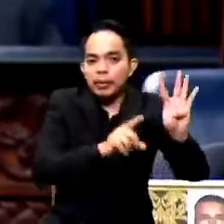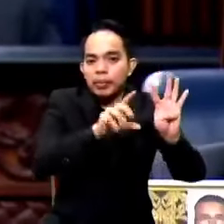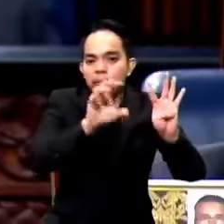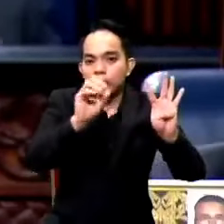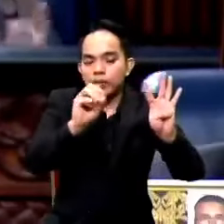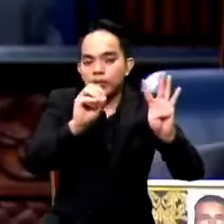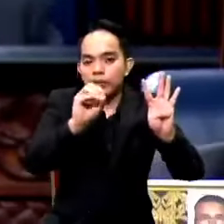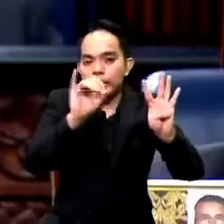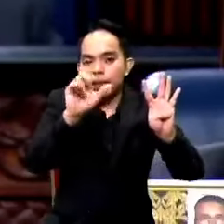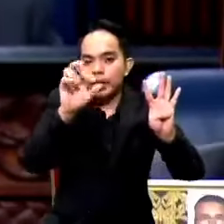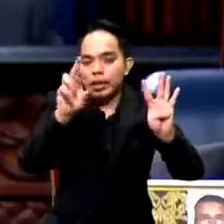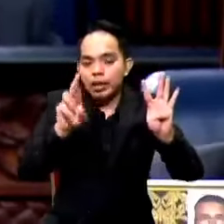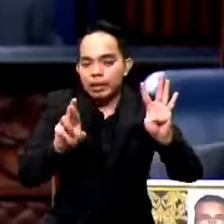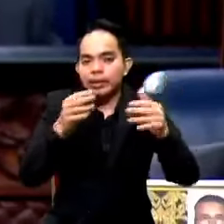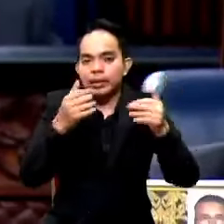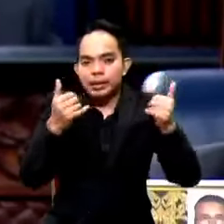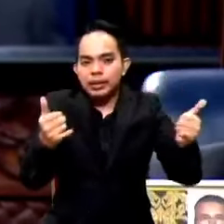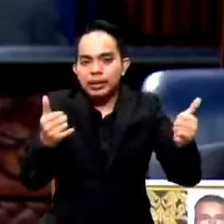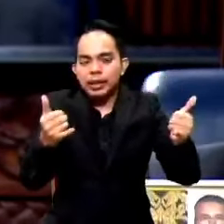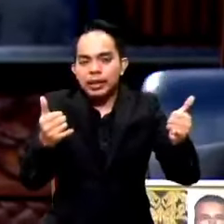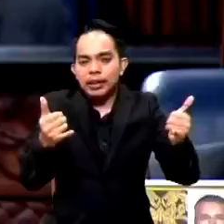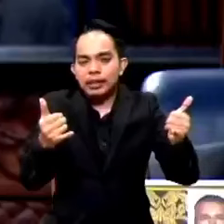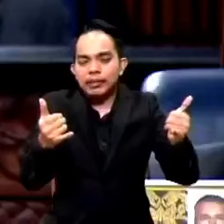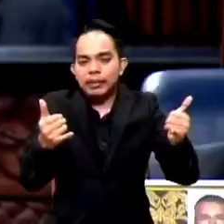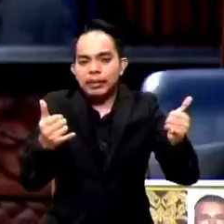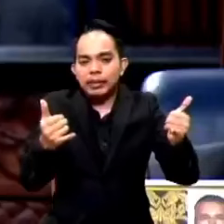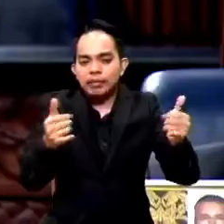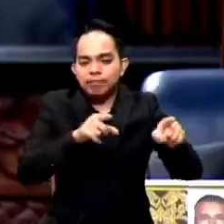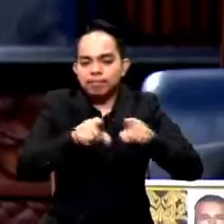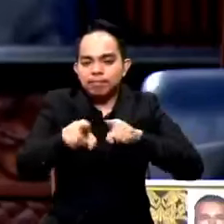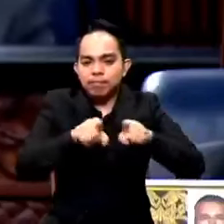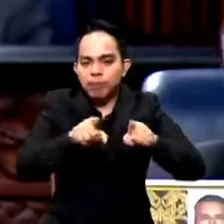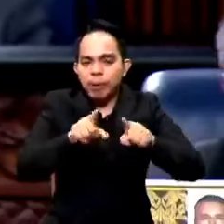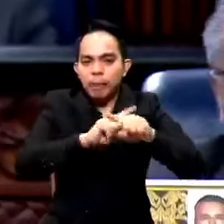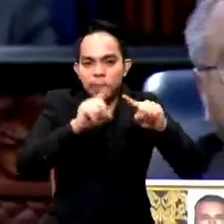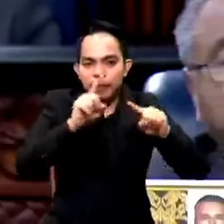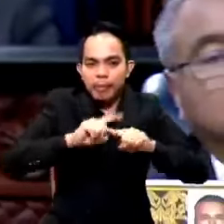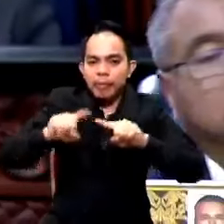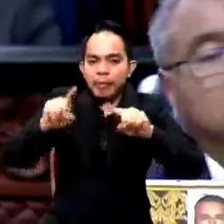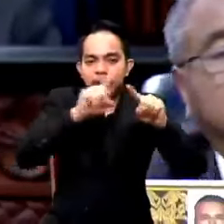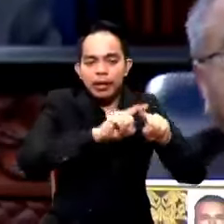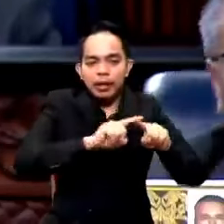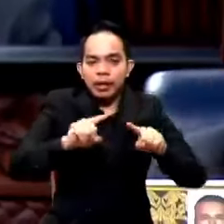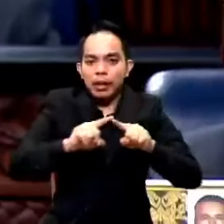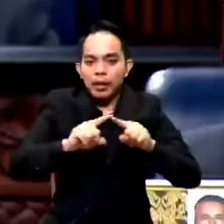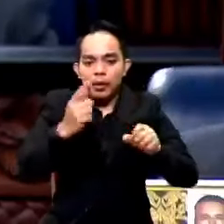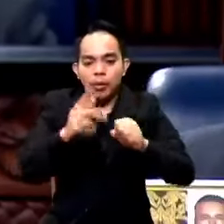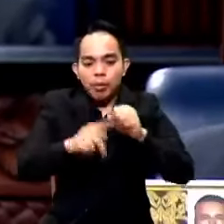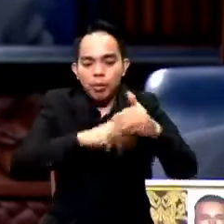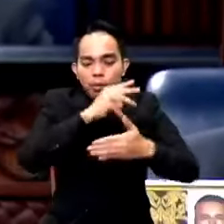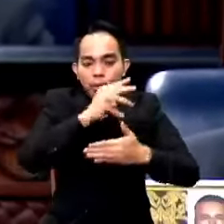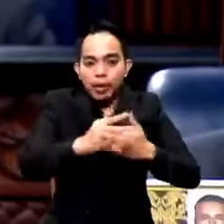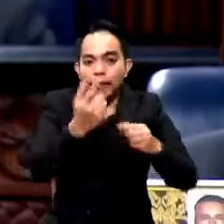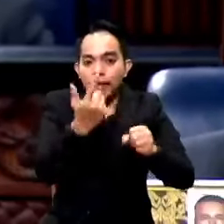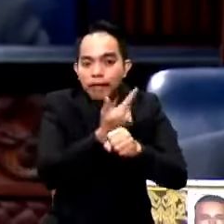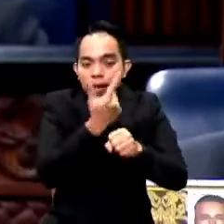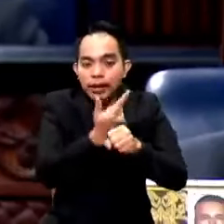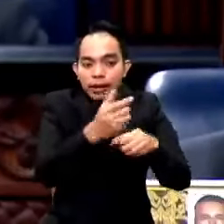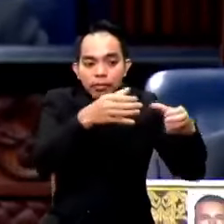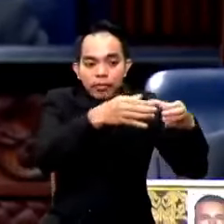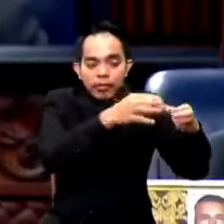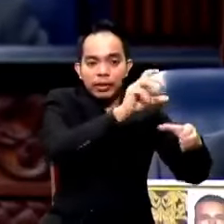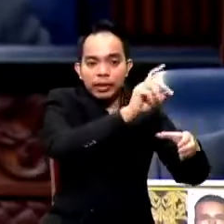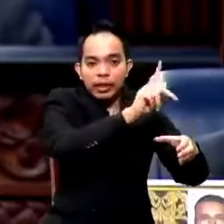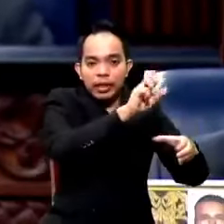4.0 yang semakin kompetitif melalui pelbagai program latihan kemahiran Kesuma komited untuk